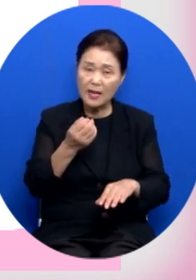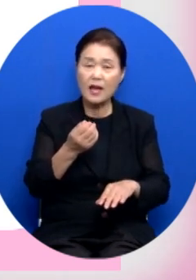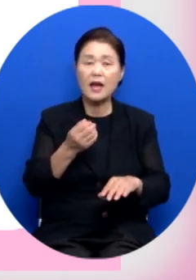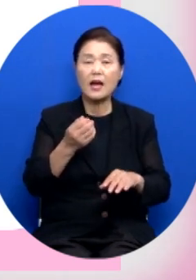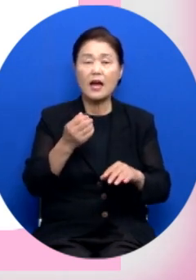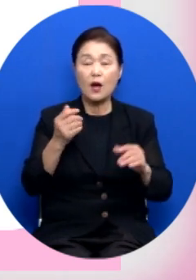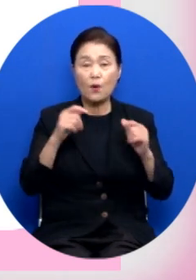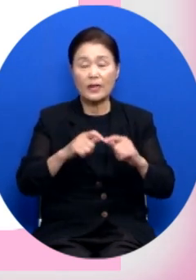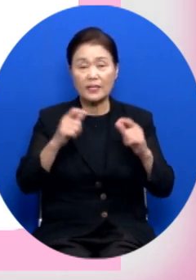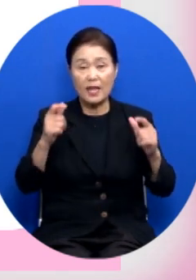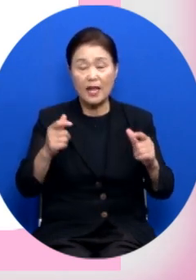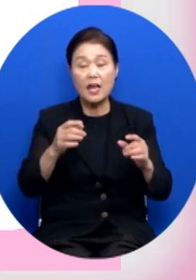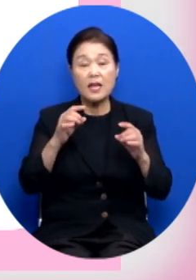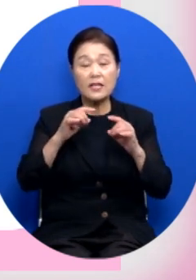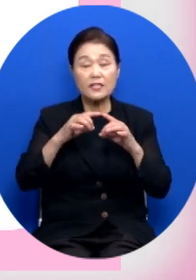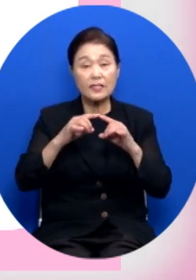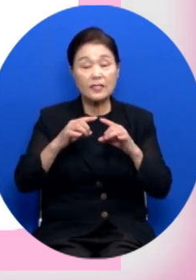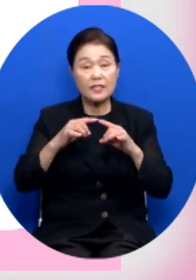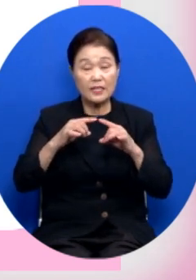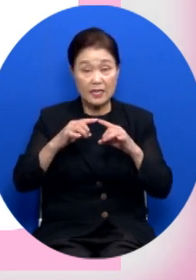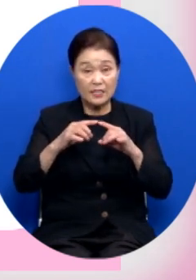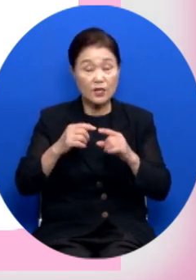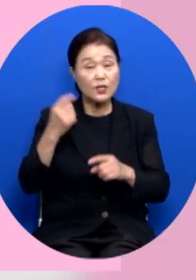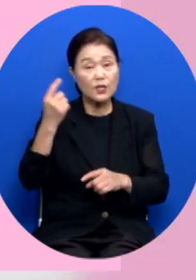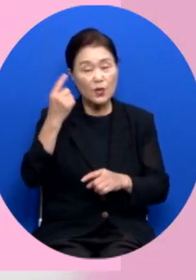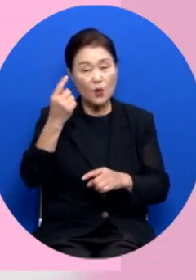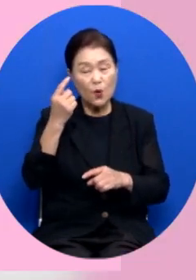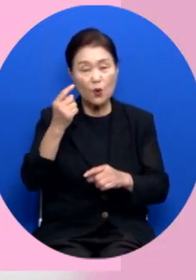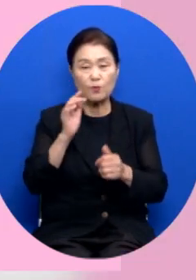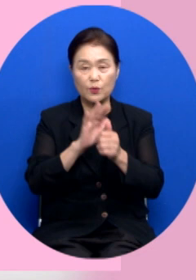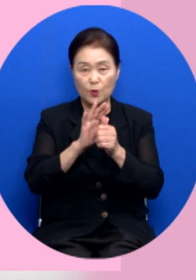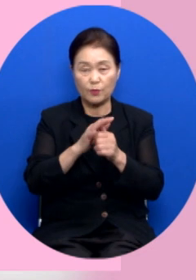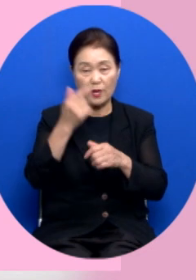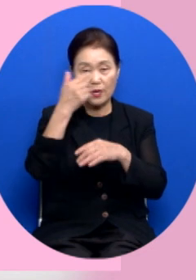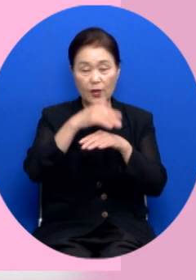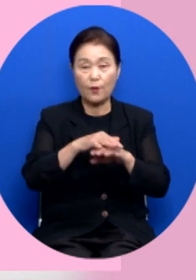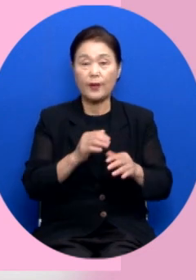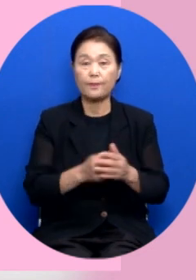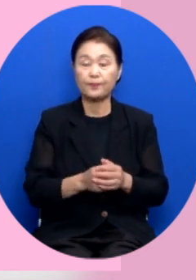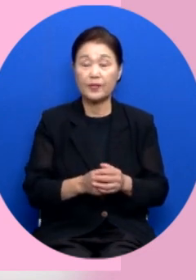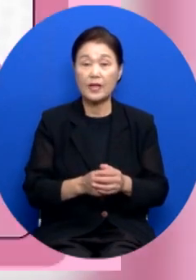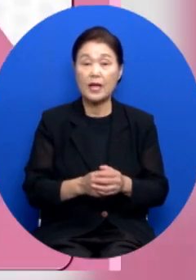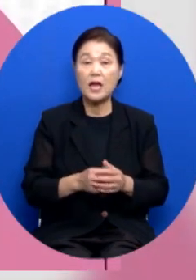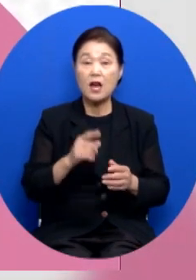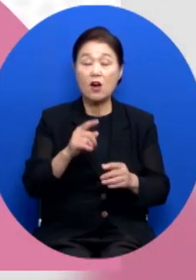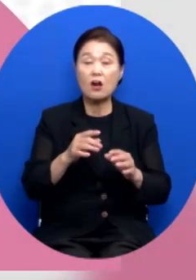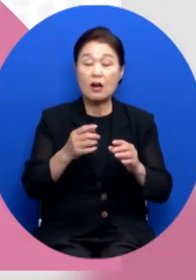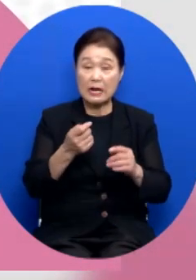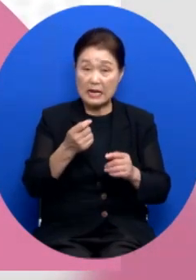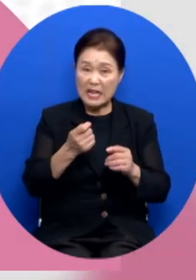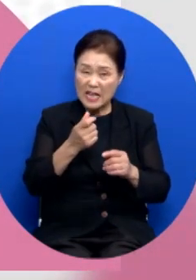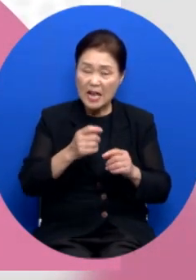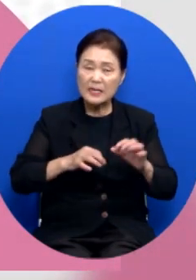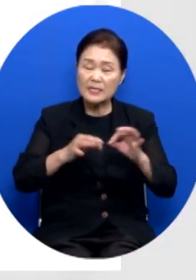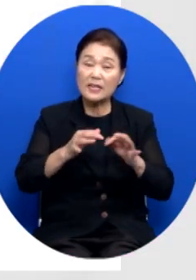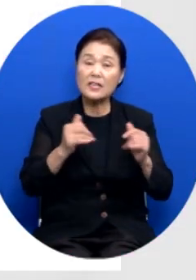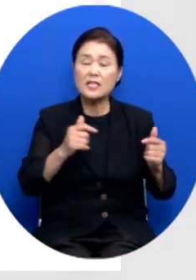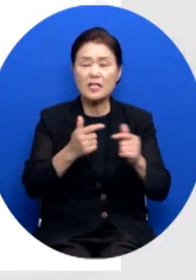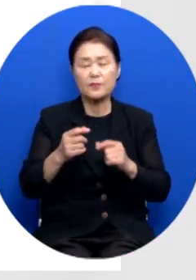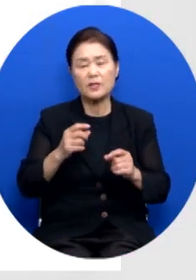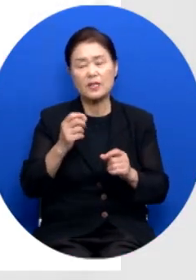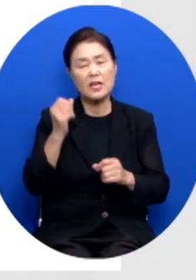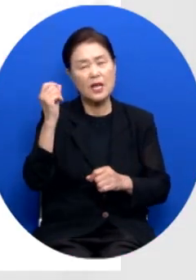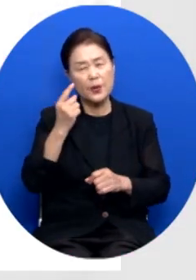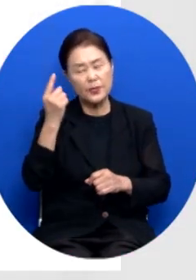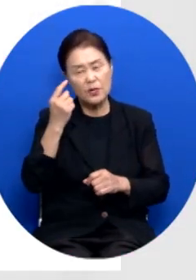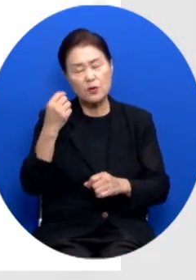확대해 전기요금을 최대 20만 원 지원할 계획입니다. 중기부는 소상공인분들의 전기요금 부담을 덜기 위해